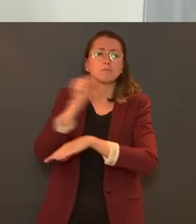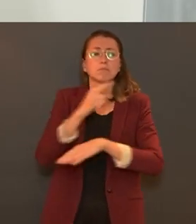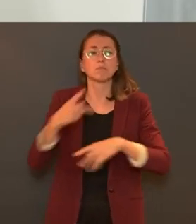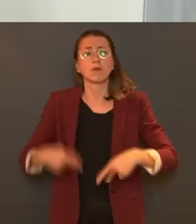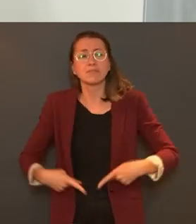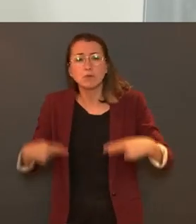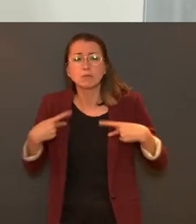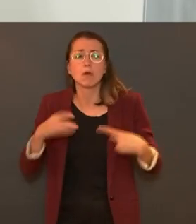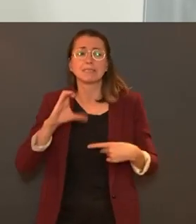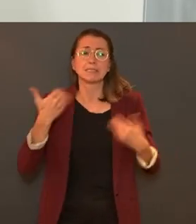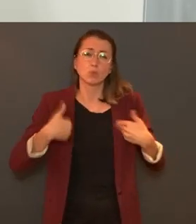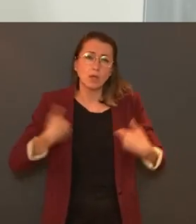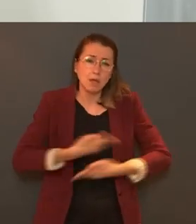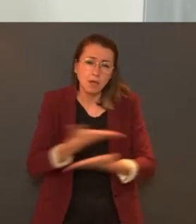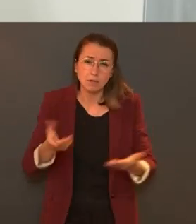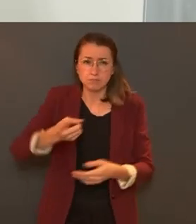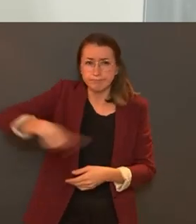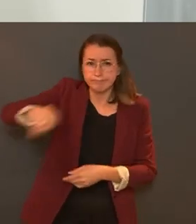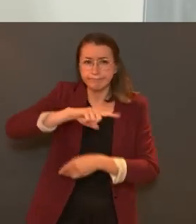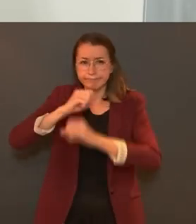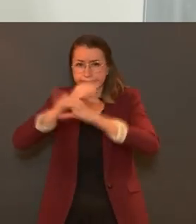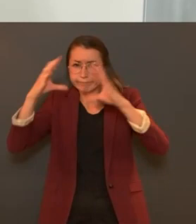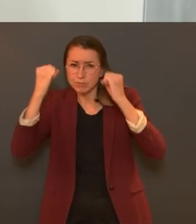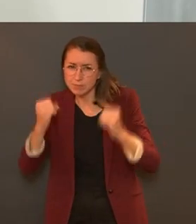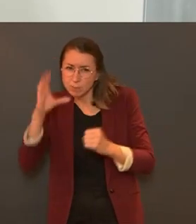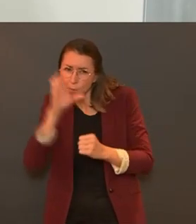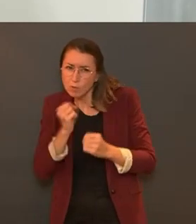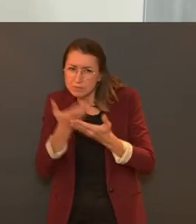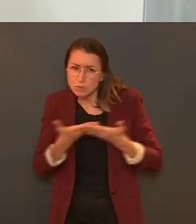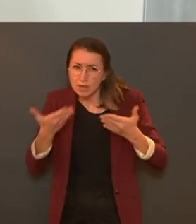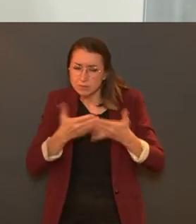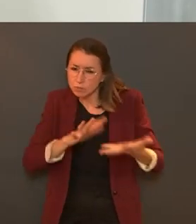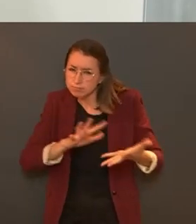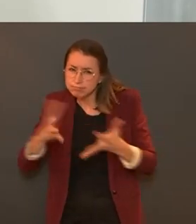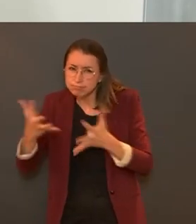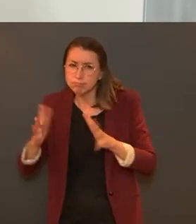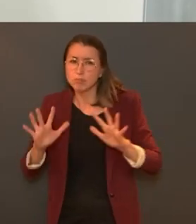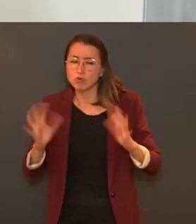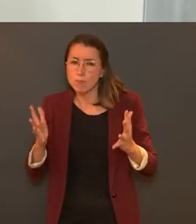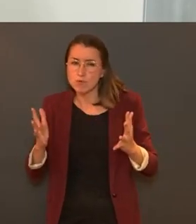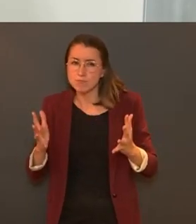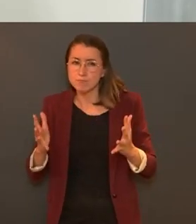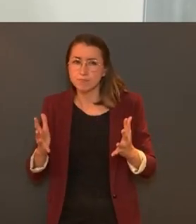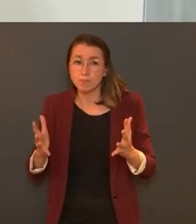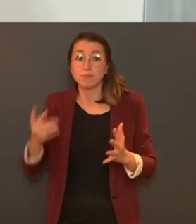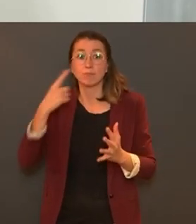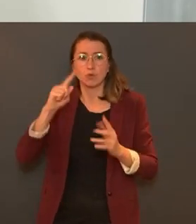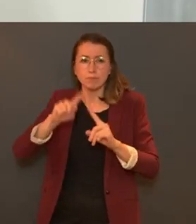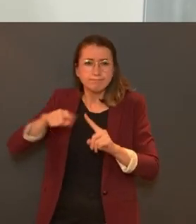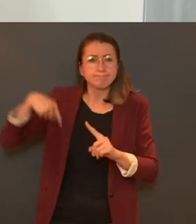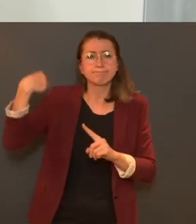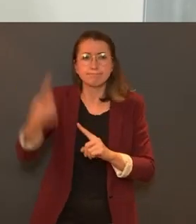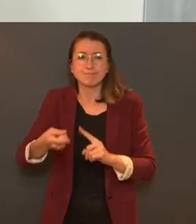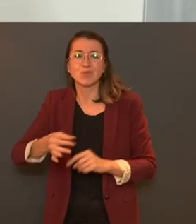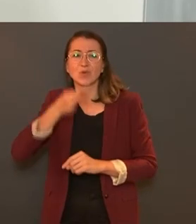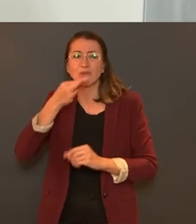appréhender l'évolution de l'épidémie. Et ce baromètre sera d'ailleurs repris comme référence dans les conférences de presse du centre de crise qui